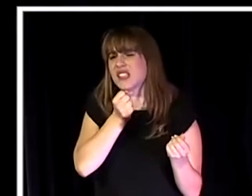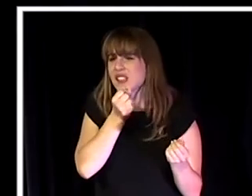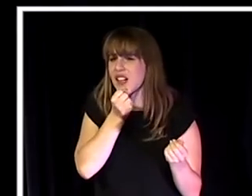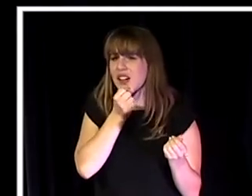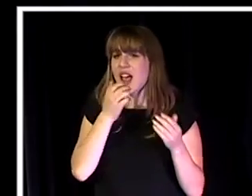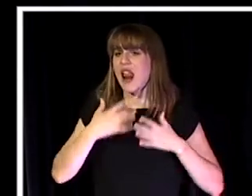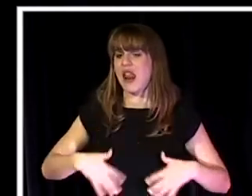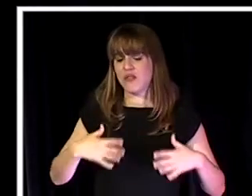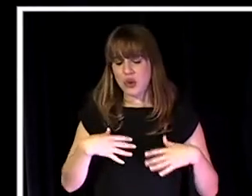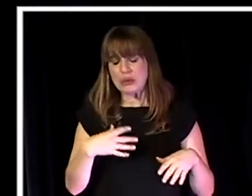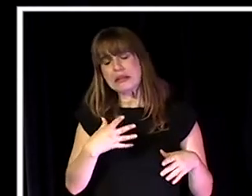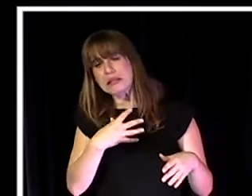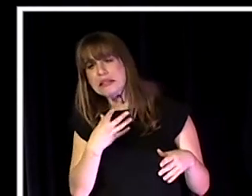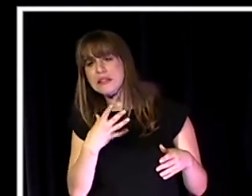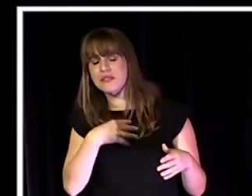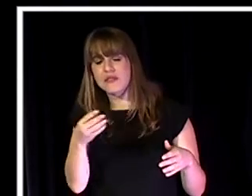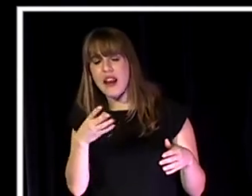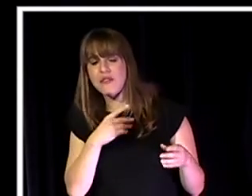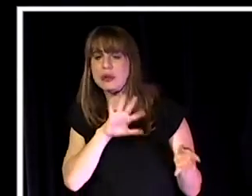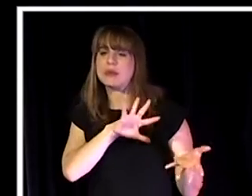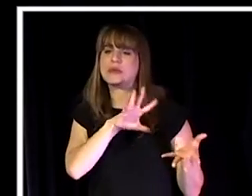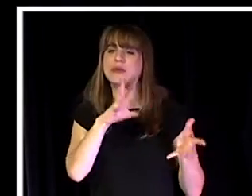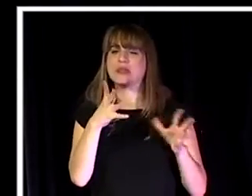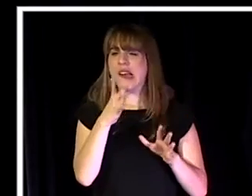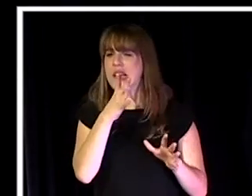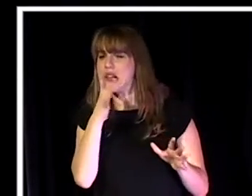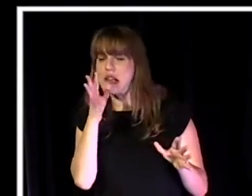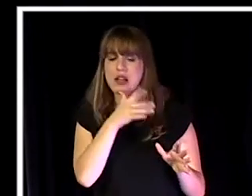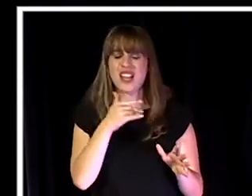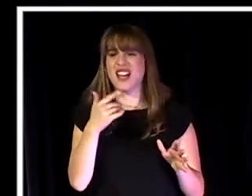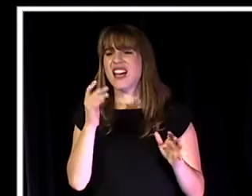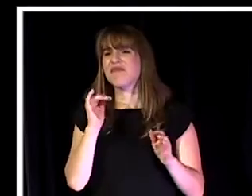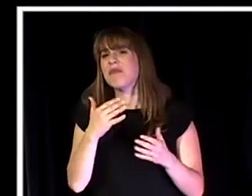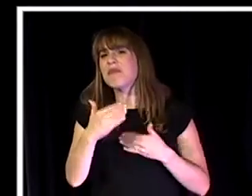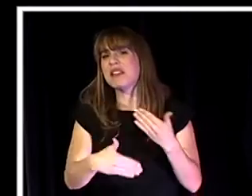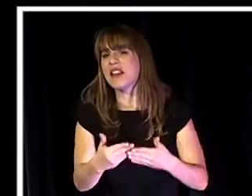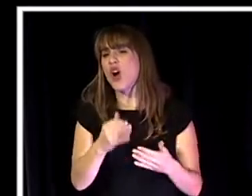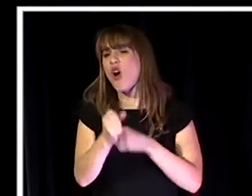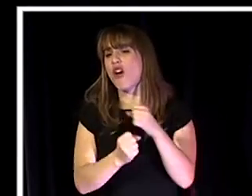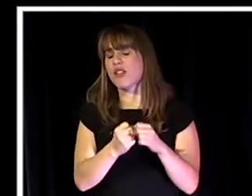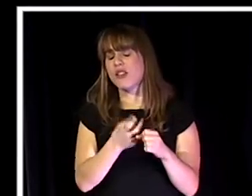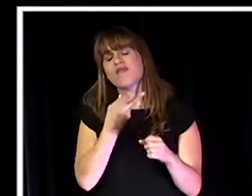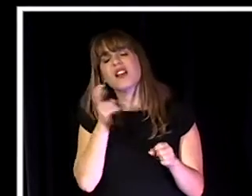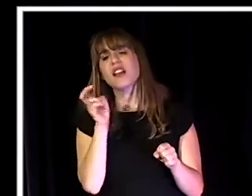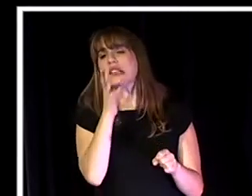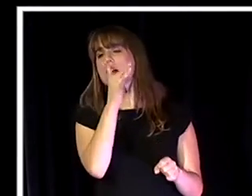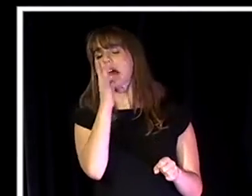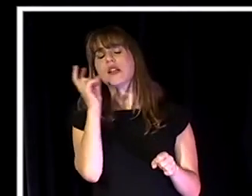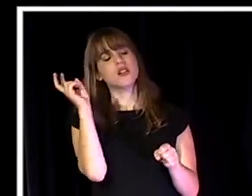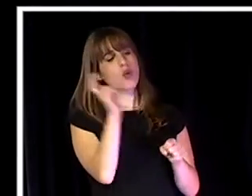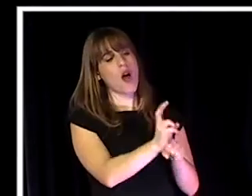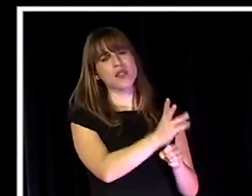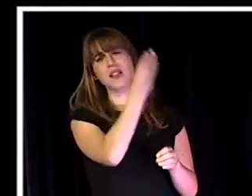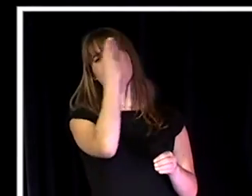Το λευκό φόρεμα δεν ήταν πια τόσο λευκό και δεν ήταν πια τόσο καλό φόρεμα. Και η γυναίκα το άφησε, ξεχασμένο μέσα